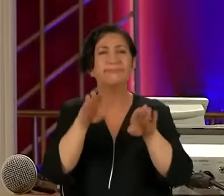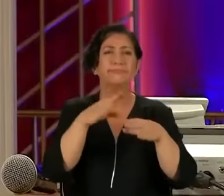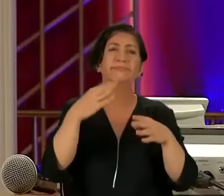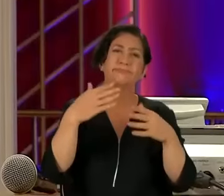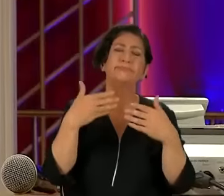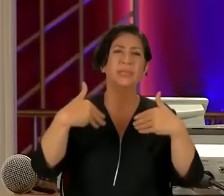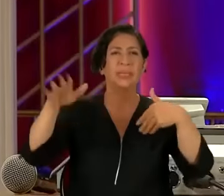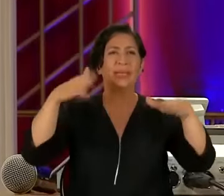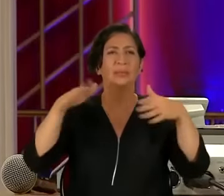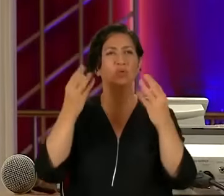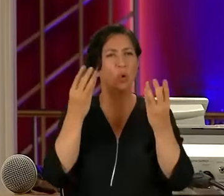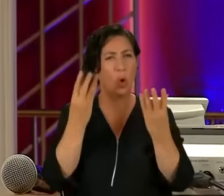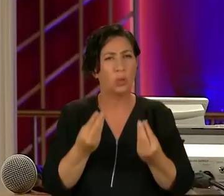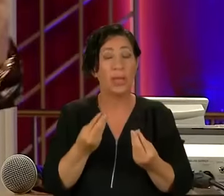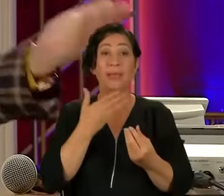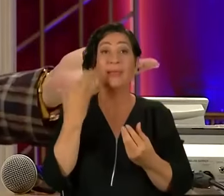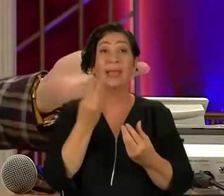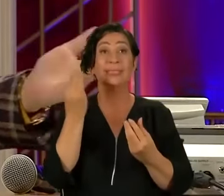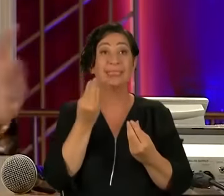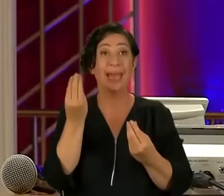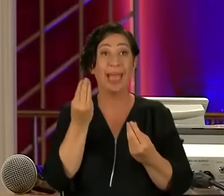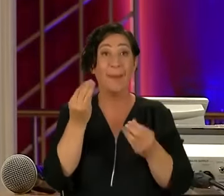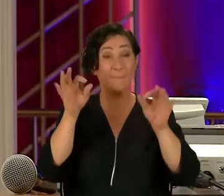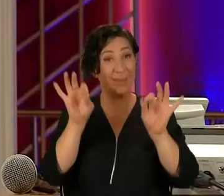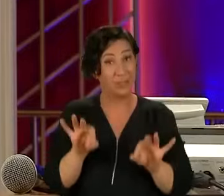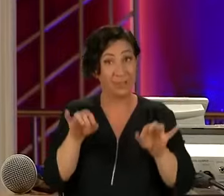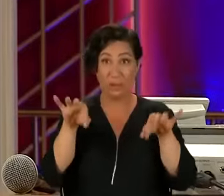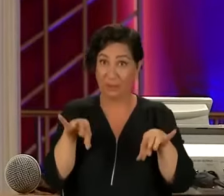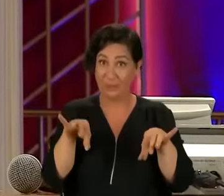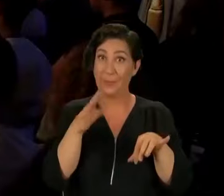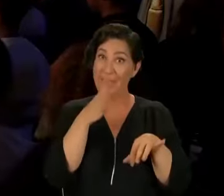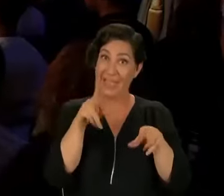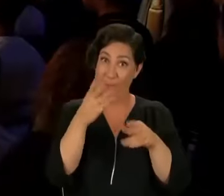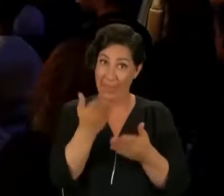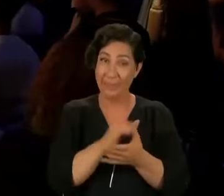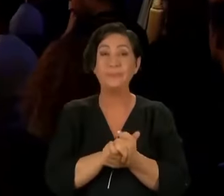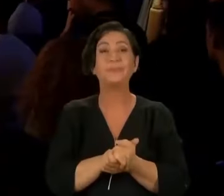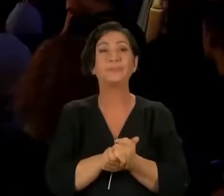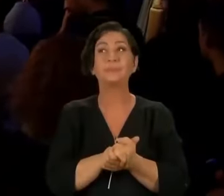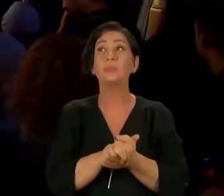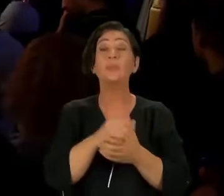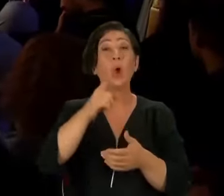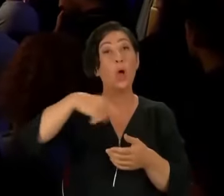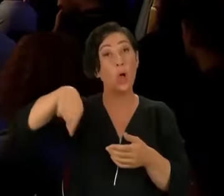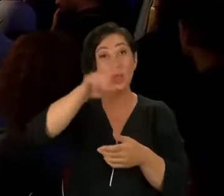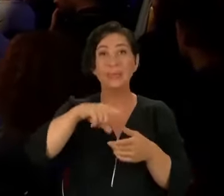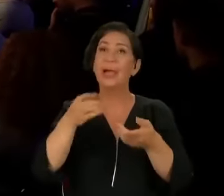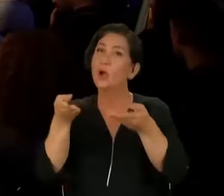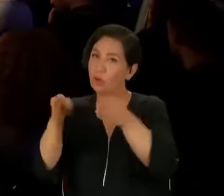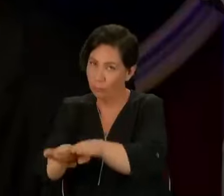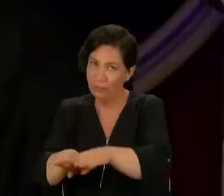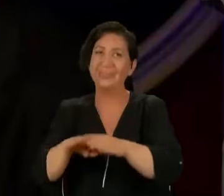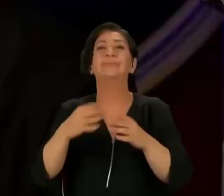ayrılan oldu. Gençlere başladık şimdi bildiğin gibi. Onları da